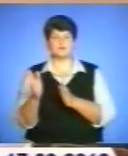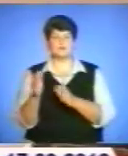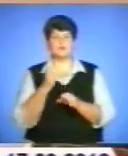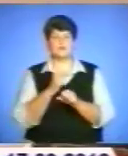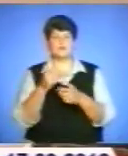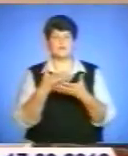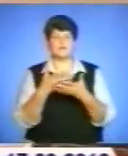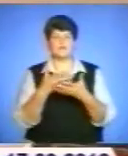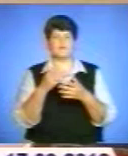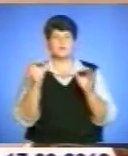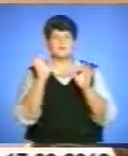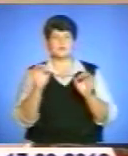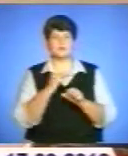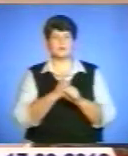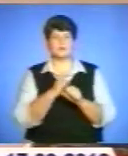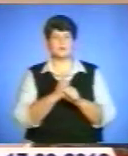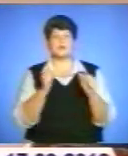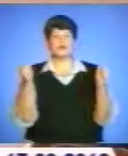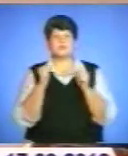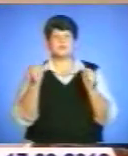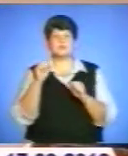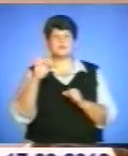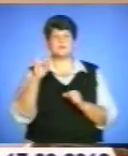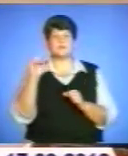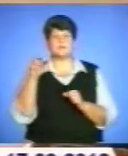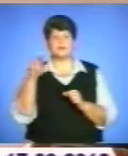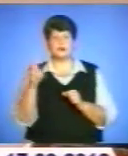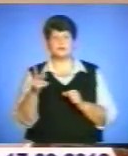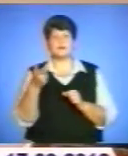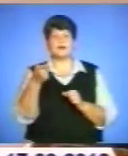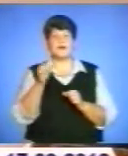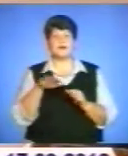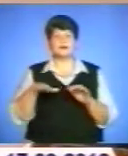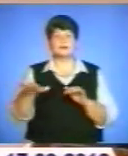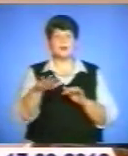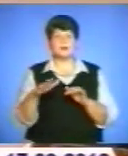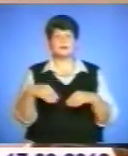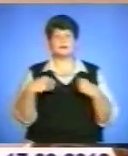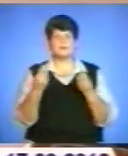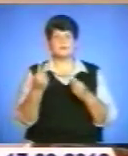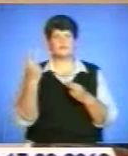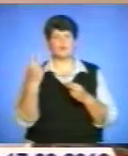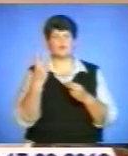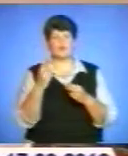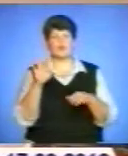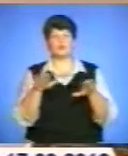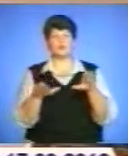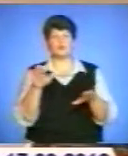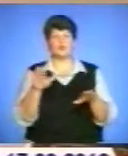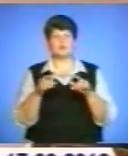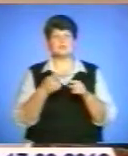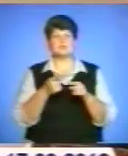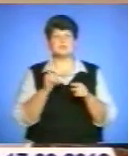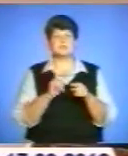Озимий ріпак. Під озимий ріпак ми даємо на гектар порядка десь від 2 до 3 тонн. В першу чергу це